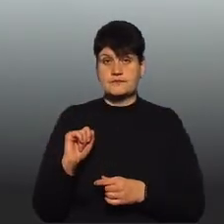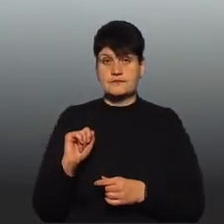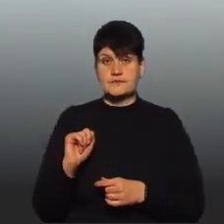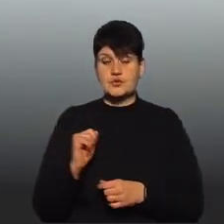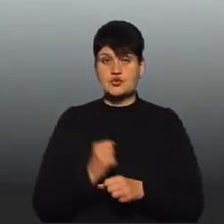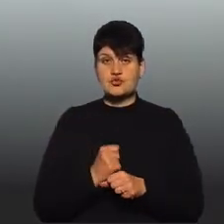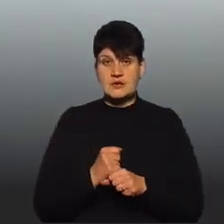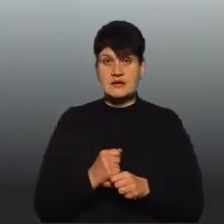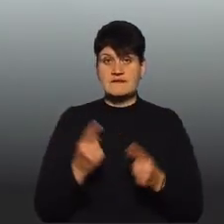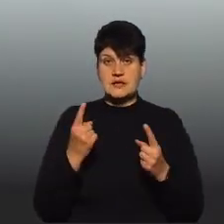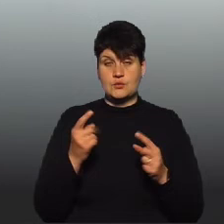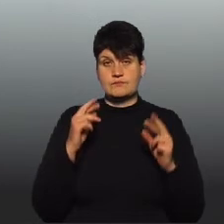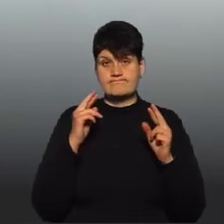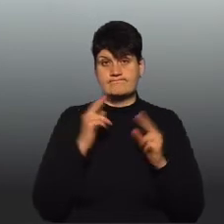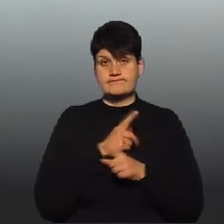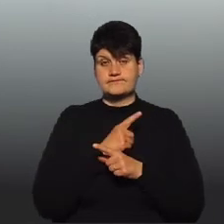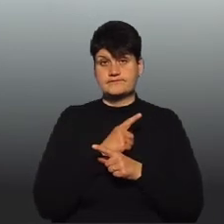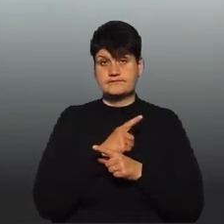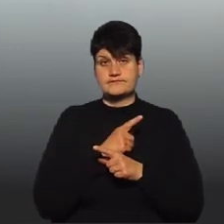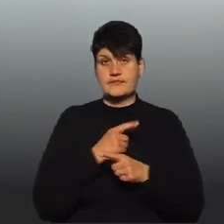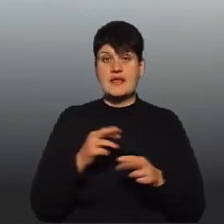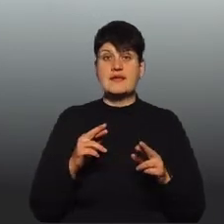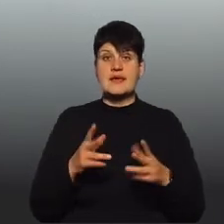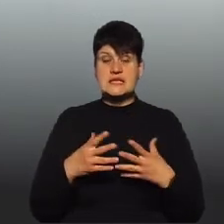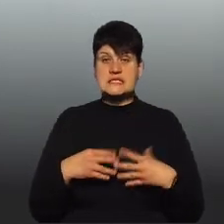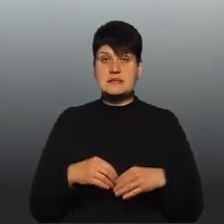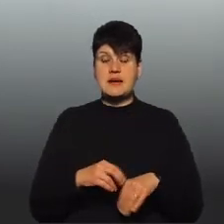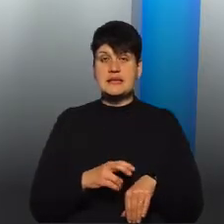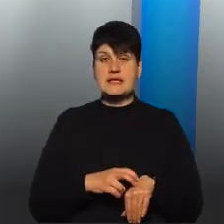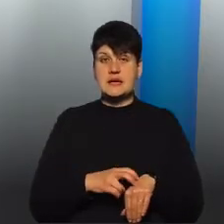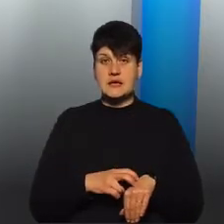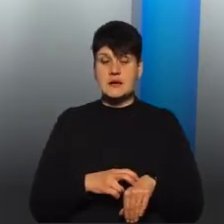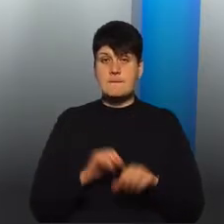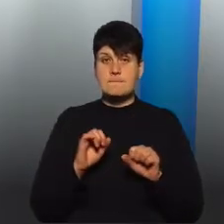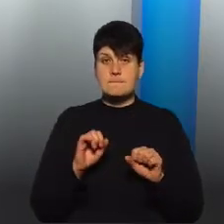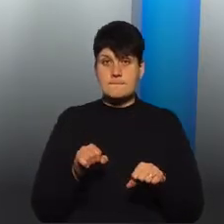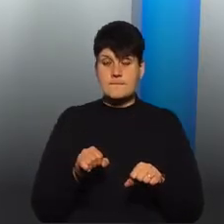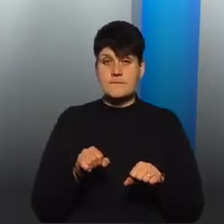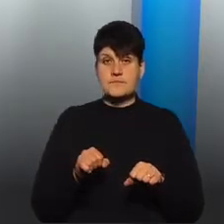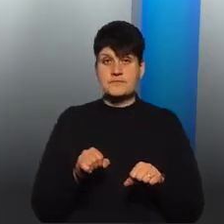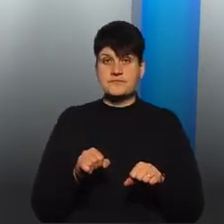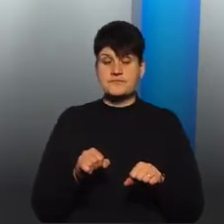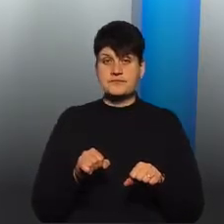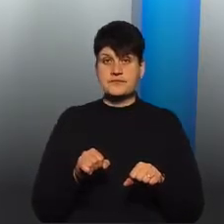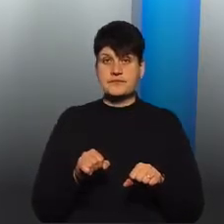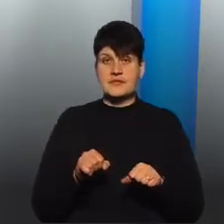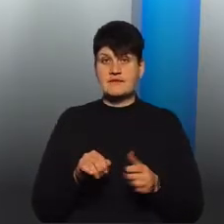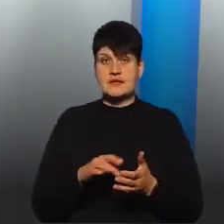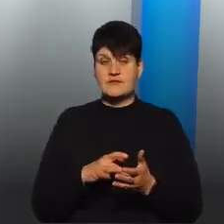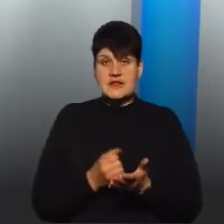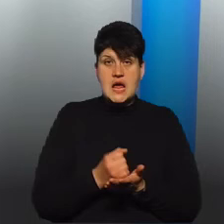погрішність. Як сімейний лікар може долучати більше, він тільки є бухгалтер, він направляє до